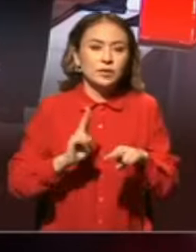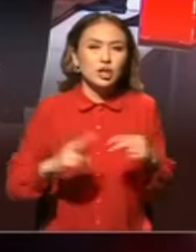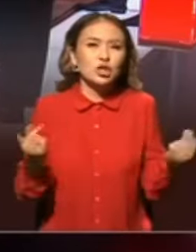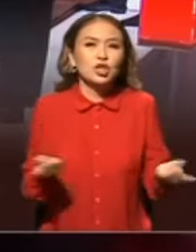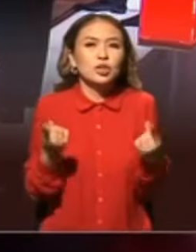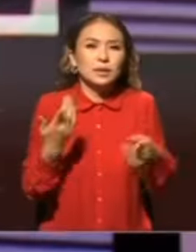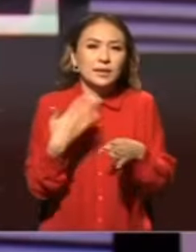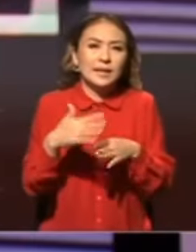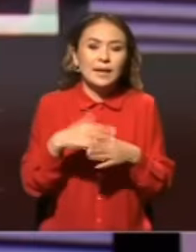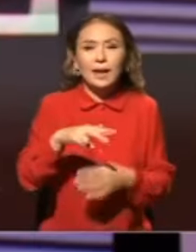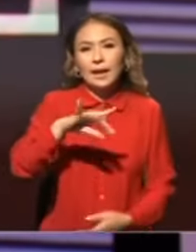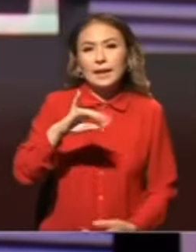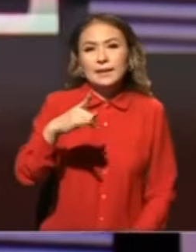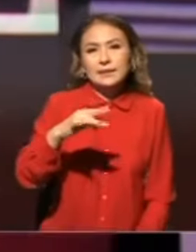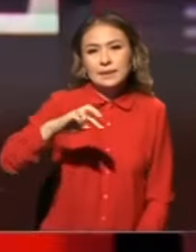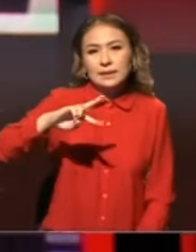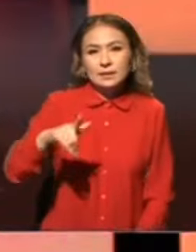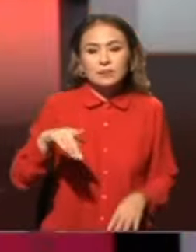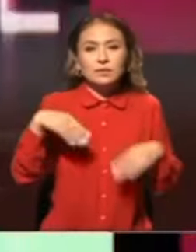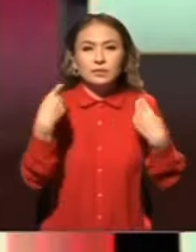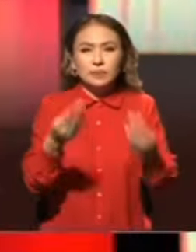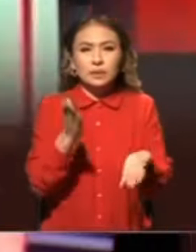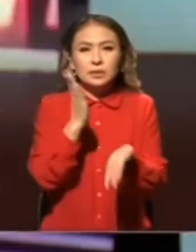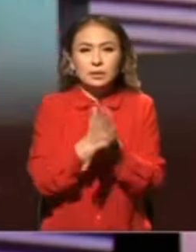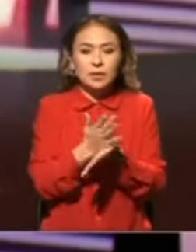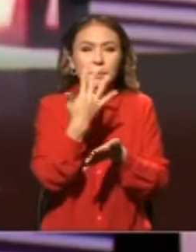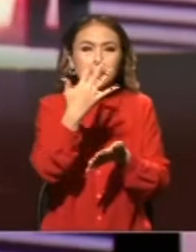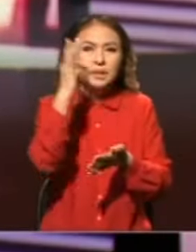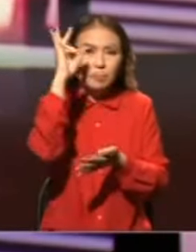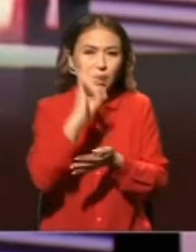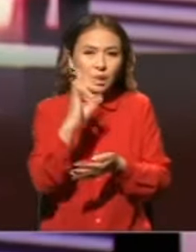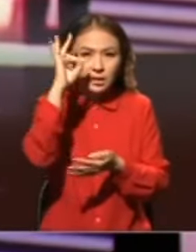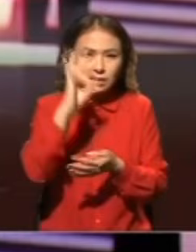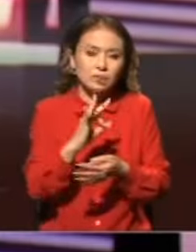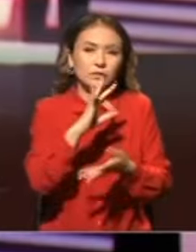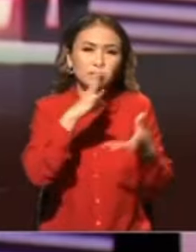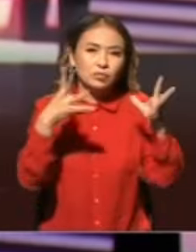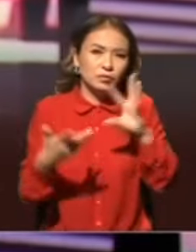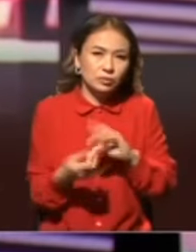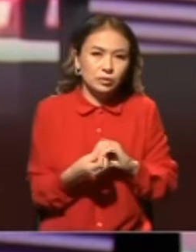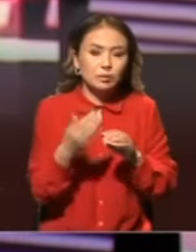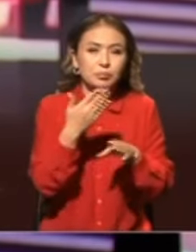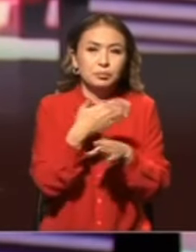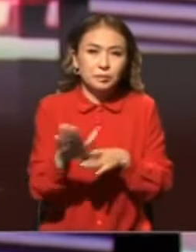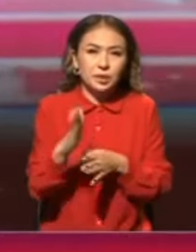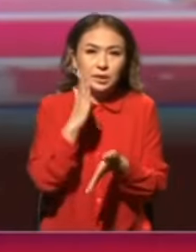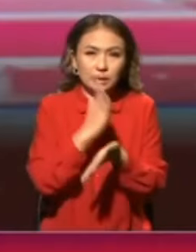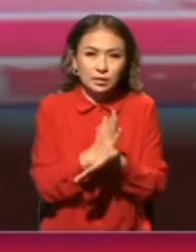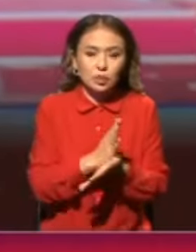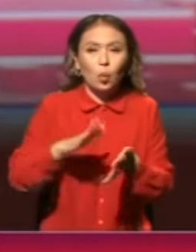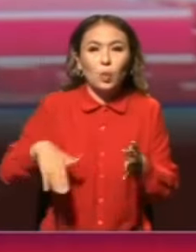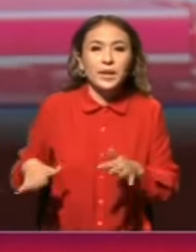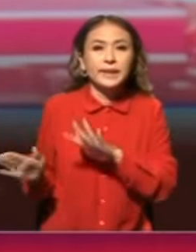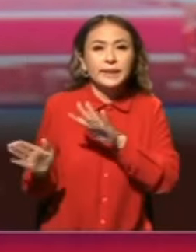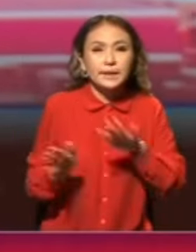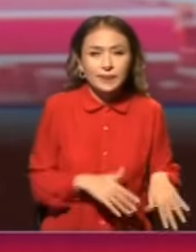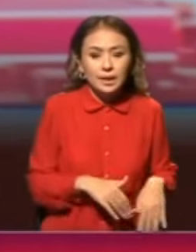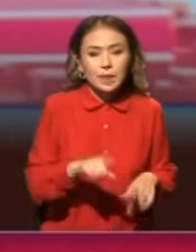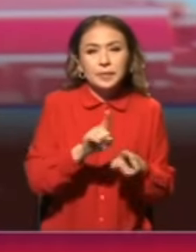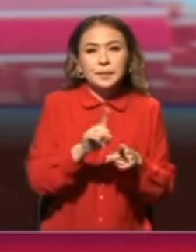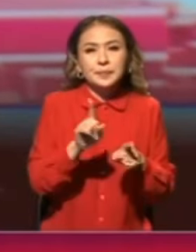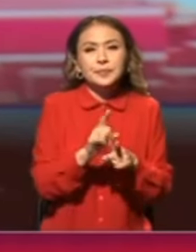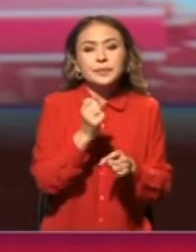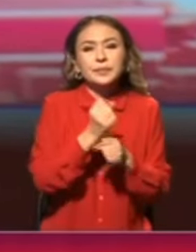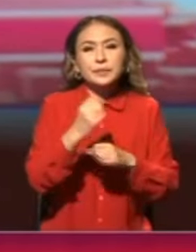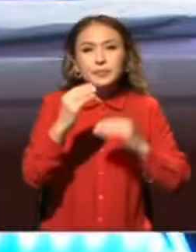жеңілдікті лизинг бағдарламасымен шаруаларға сондай 5%-дық көлеммен лизингке бөлініп жатыр. Одан кейін минералдық